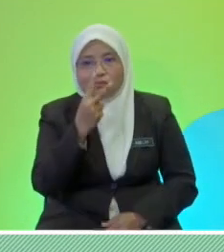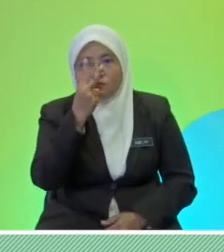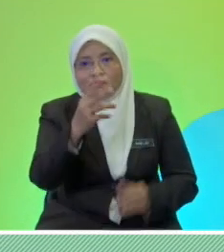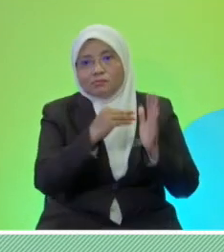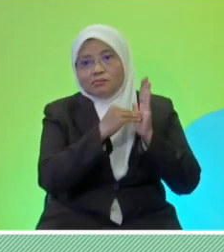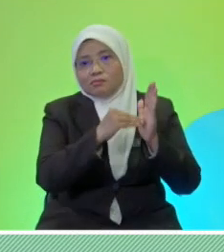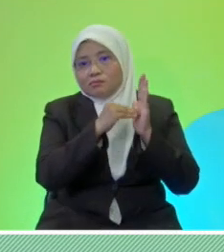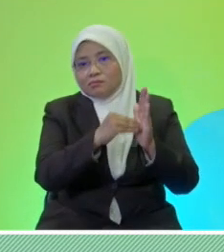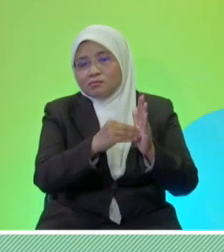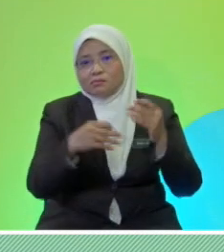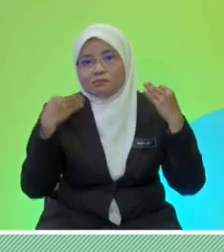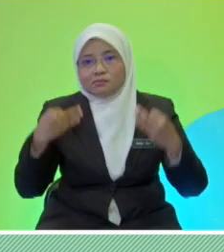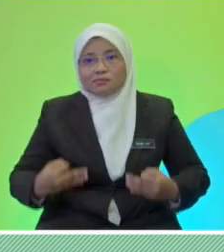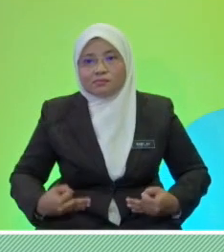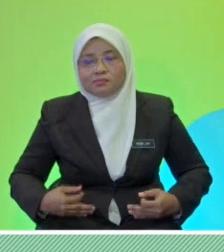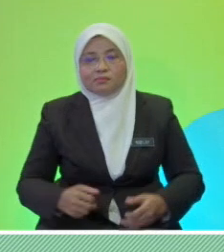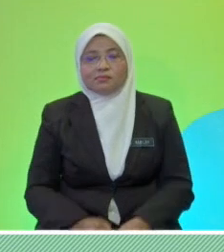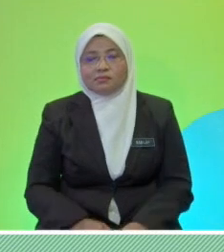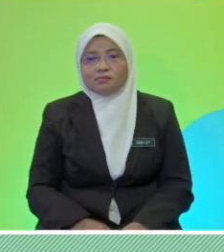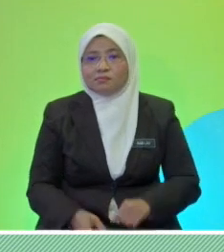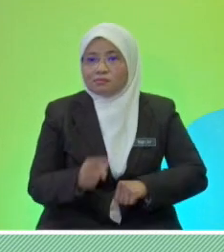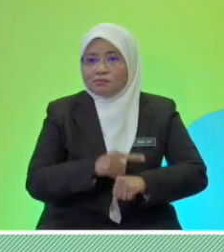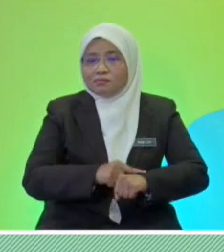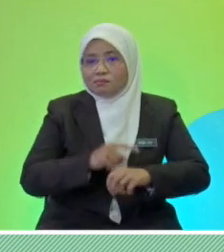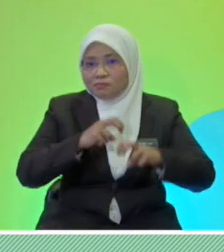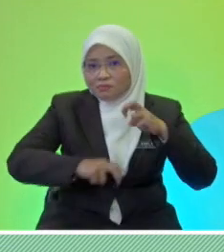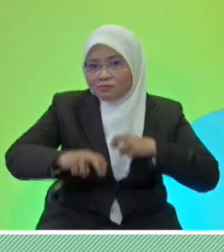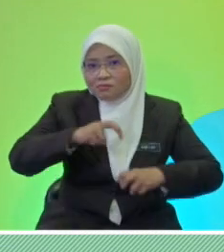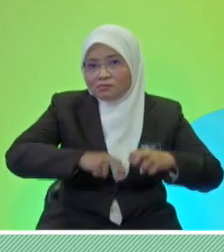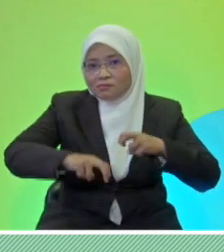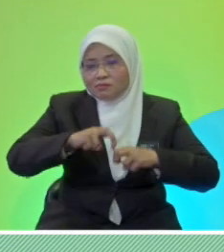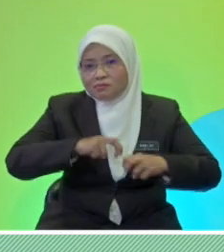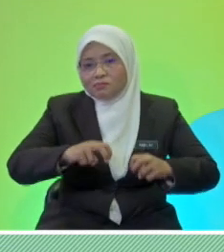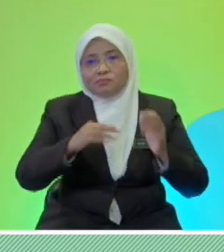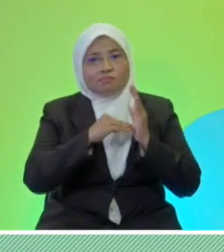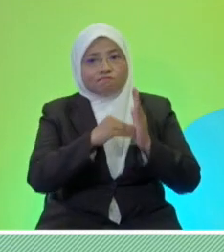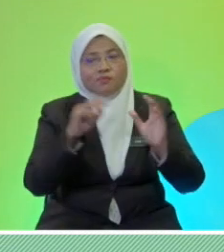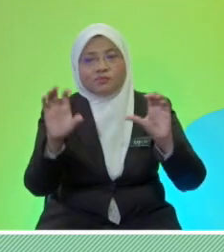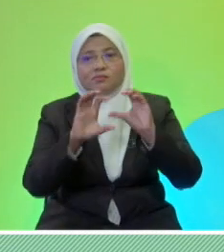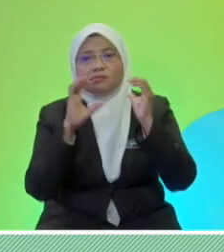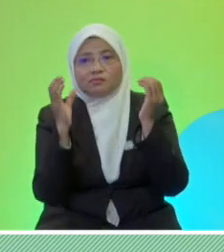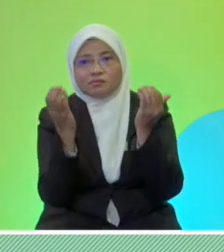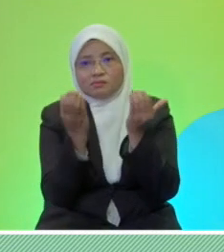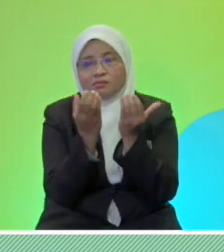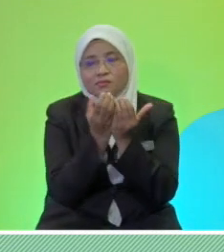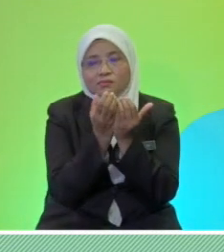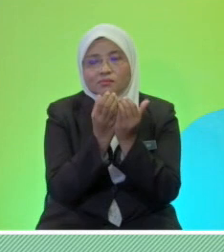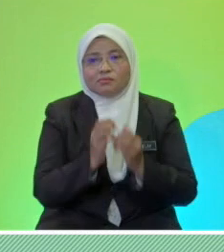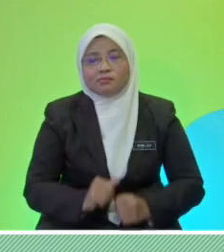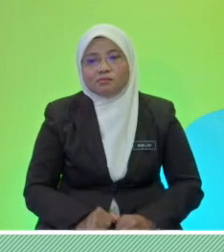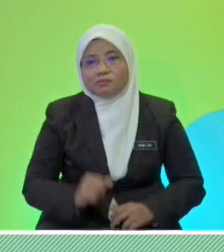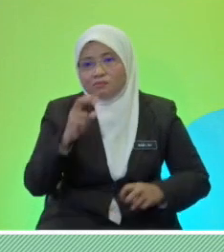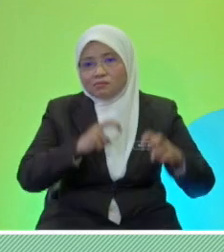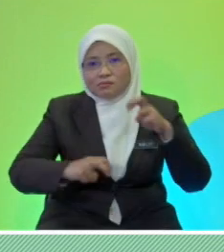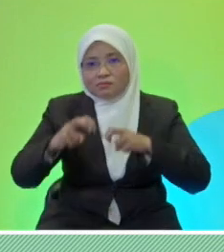dan semua selesai dijalankan bukti dikumpulkan di tempat kejadian atau daripada seseorang yang terlibat di analisis